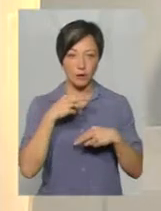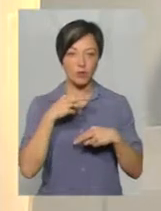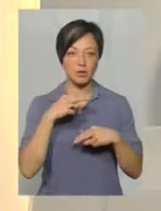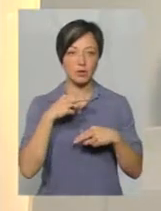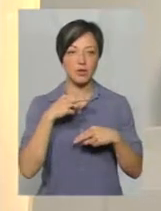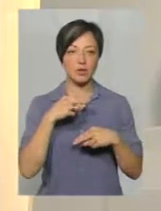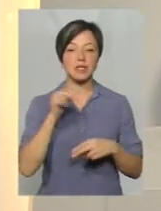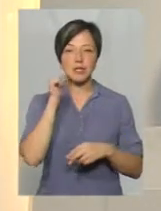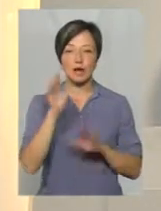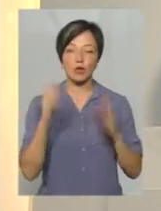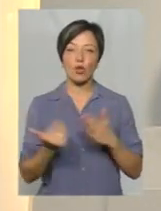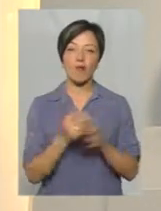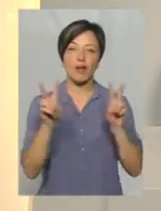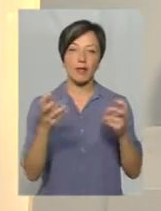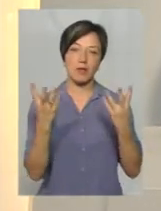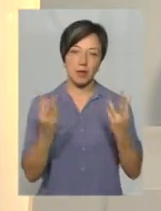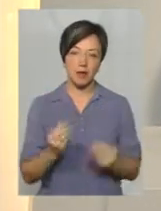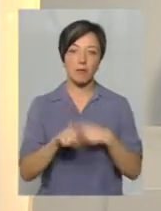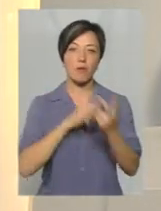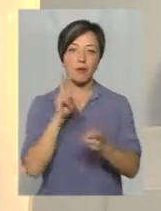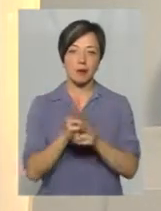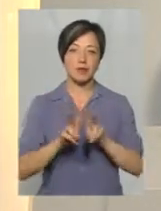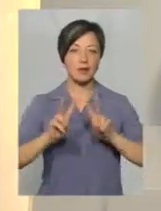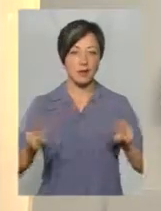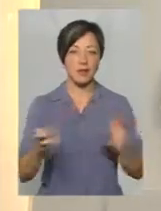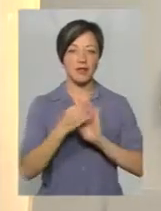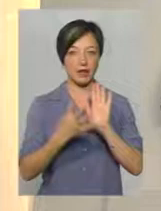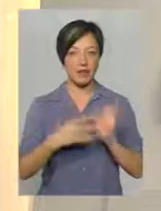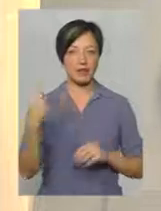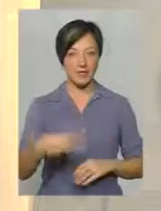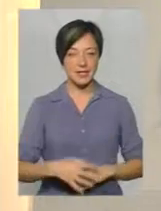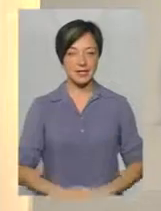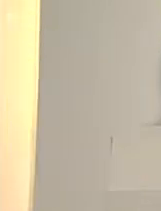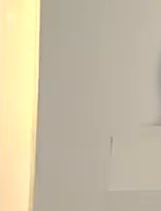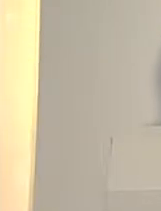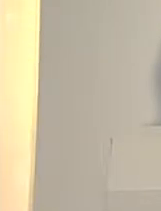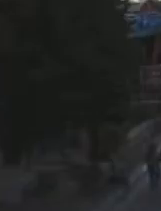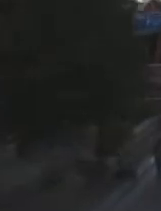Завтра буде нова тема дня, тож побачимось так само о 19:20.